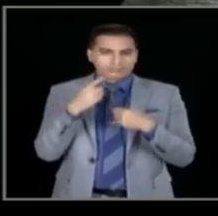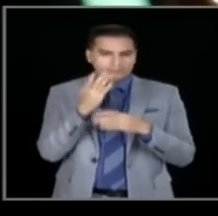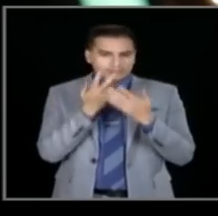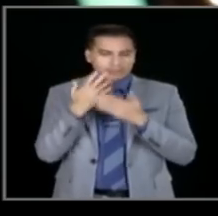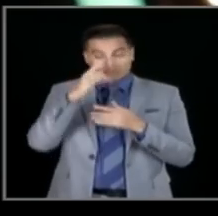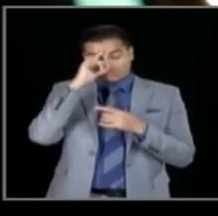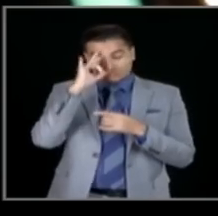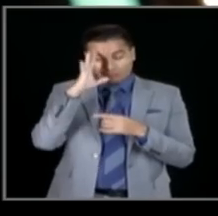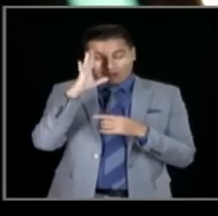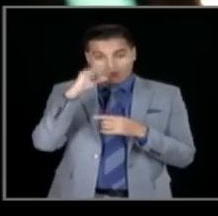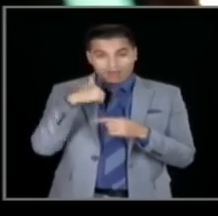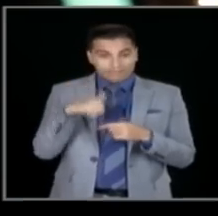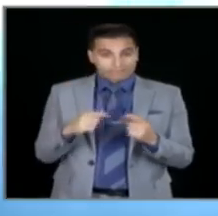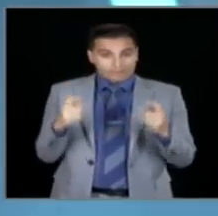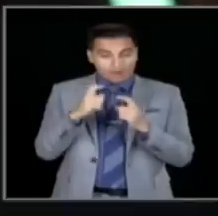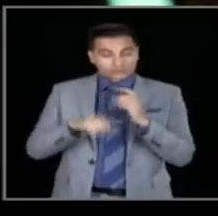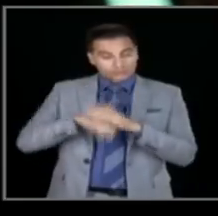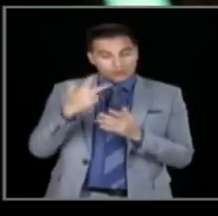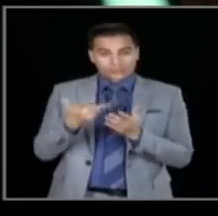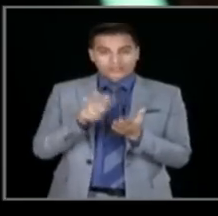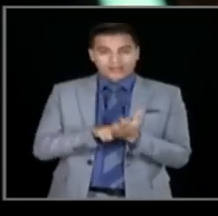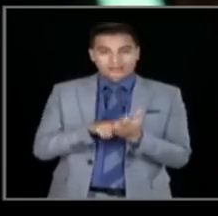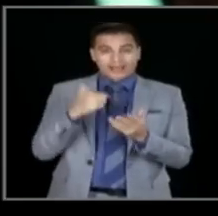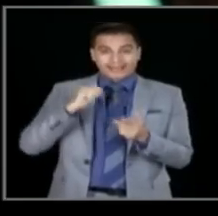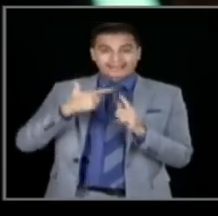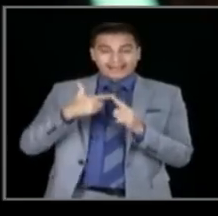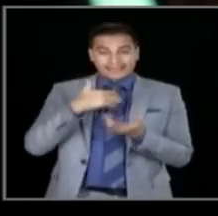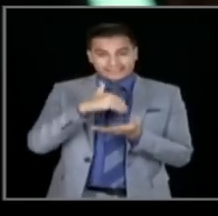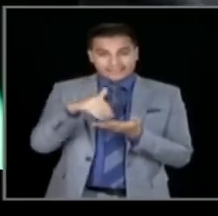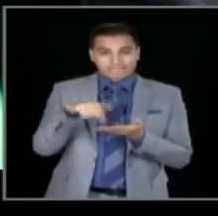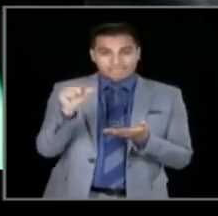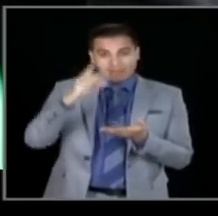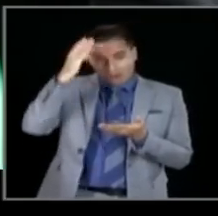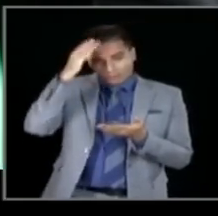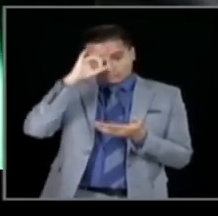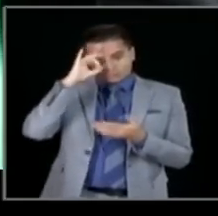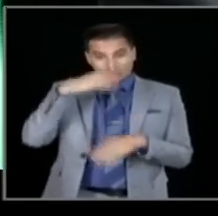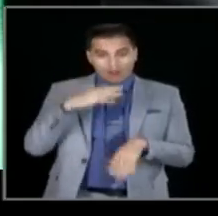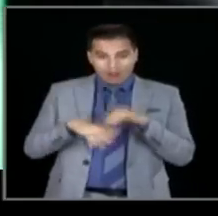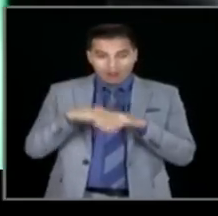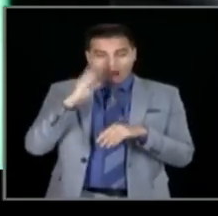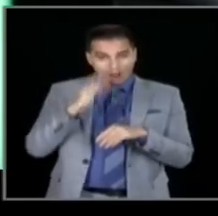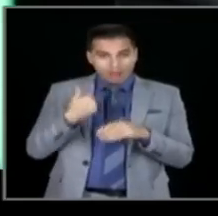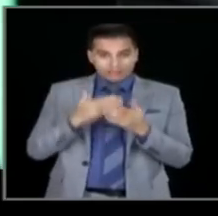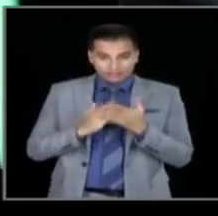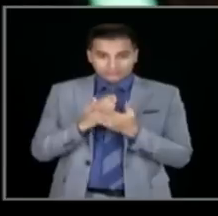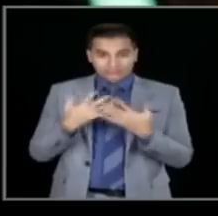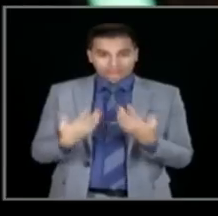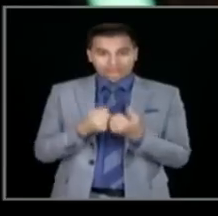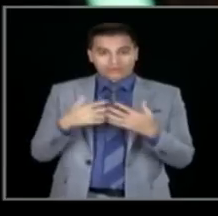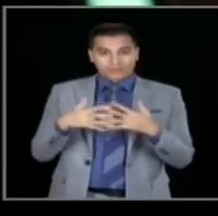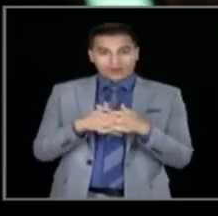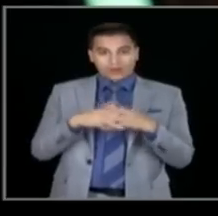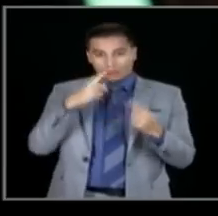ماتش النهارده نقدر نرجع باول 3 نقط. انا دي تاني مشاركه ليا في برنامج العباقره، وان شاء الله هقدر ان انا استغل خبرتي في المشاركه السابقه